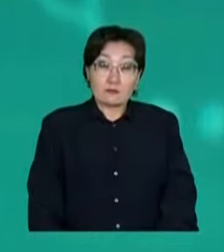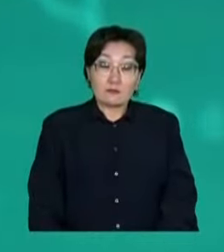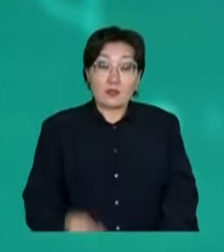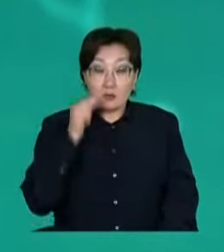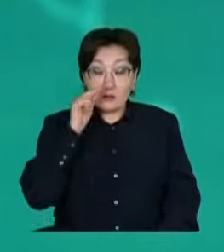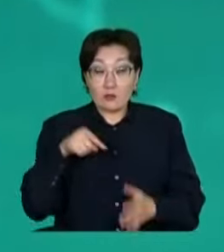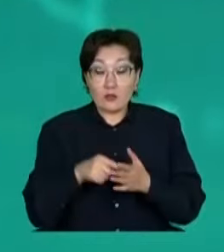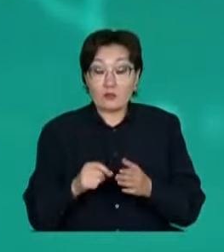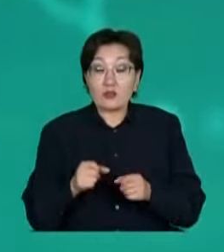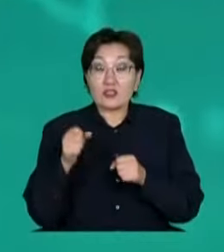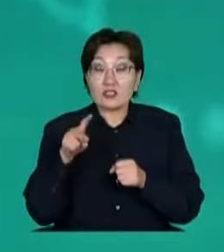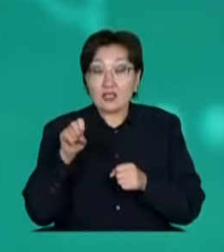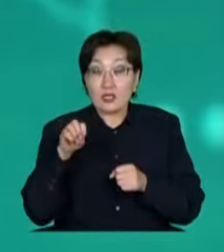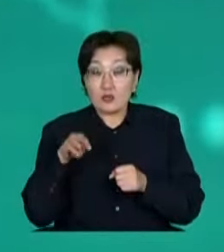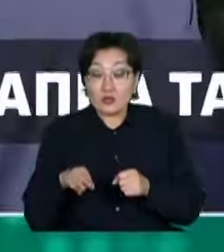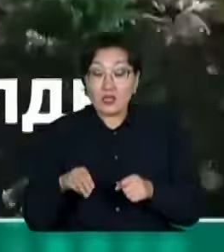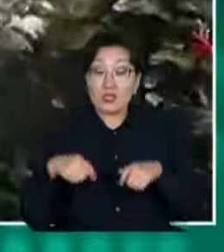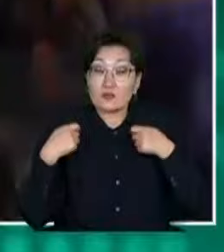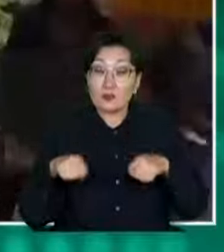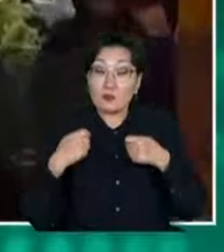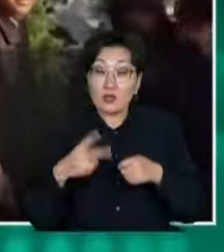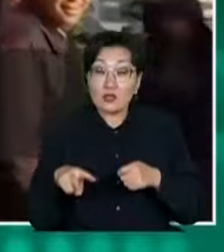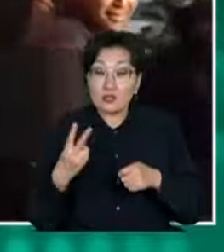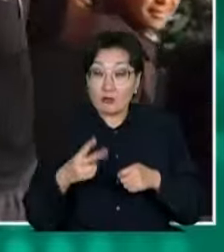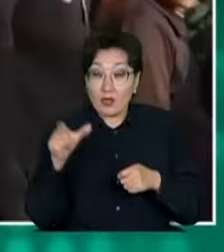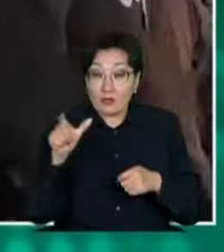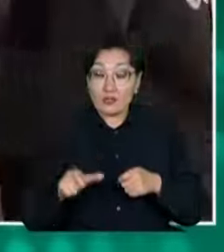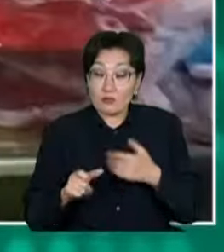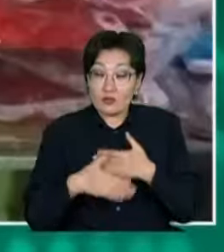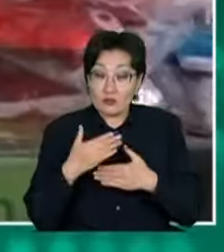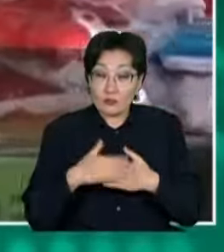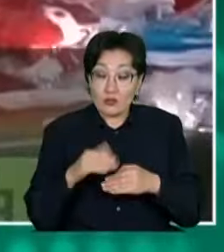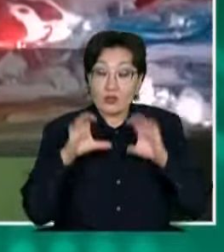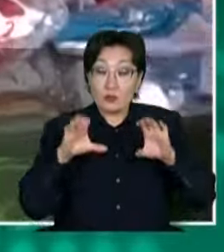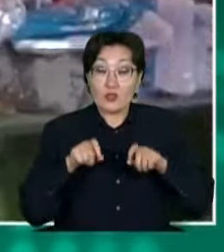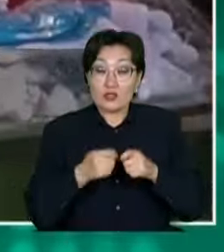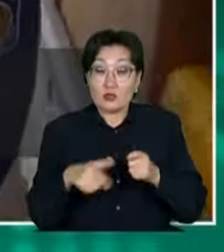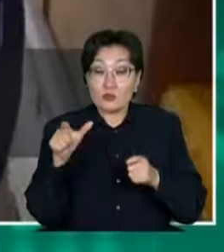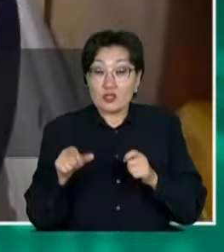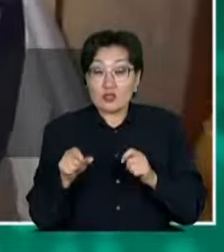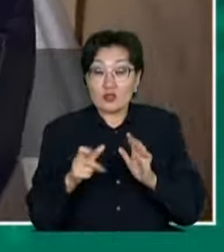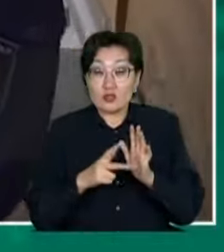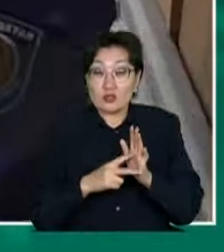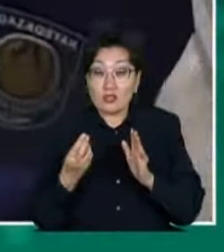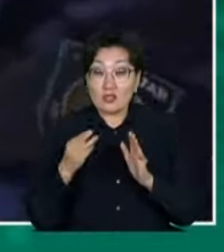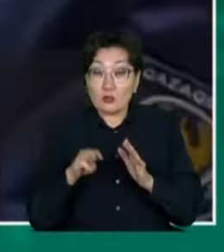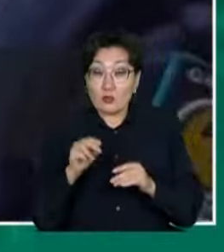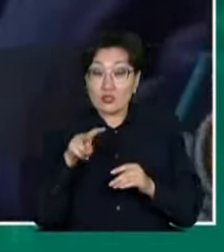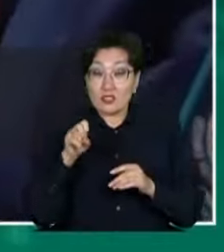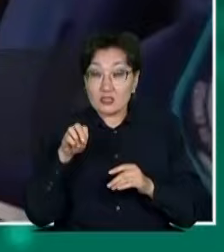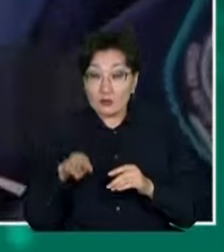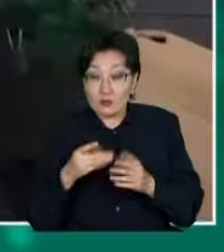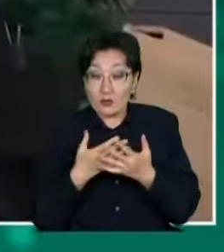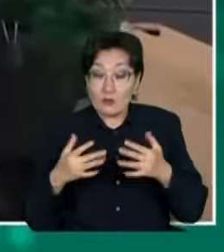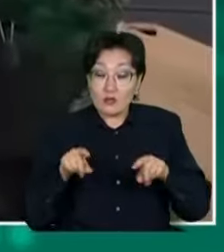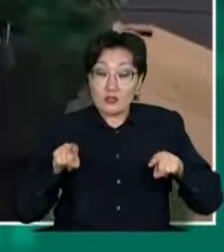Шымкентте отшашуды заңсыз саудалаған 22 азамат жауапкершілікке тартылды. Заң бұзушылардан 108 дана пиротехникалық заттар